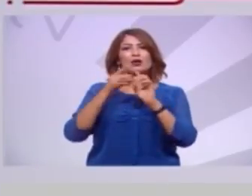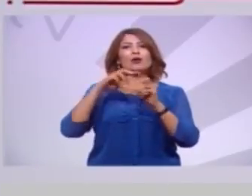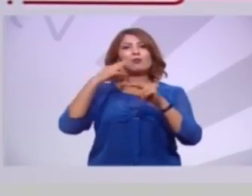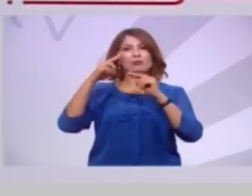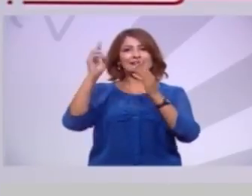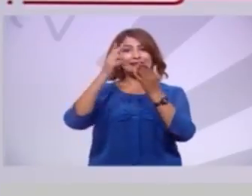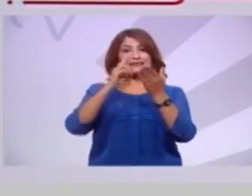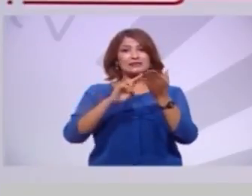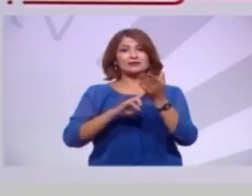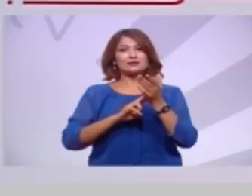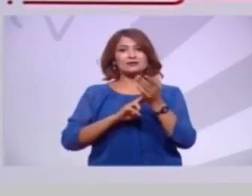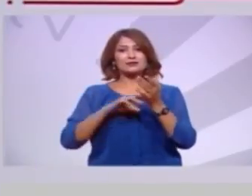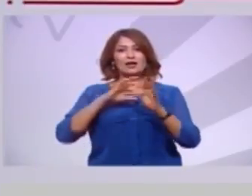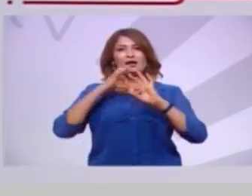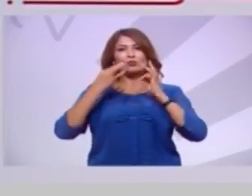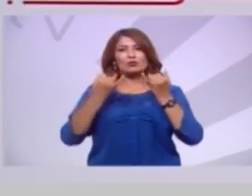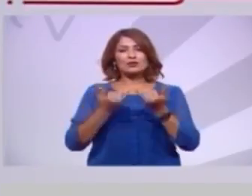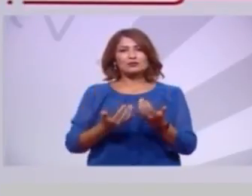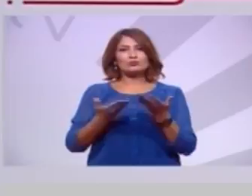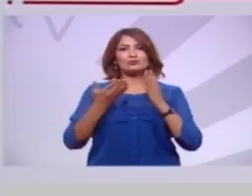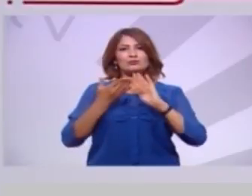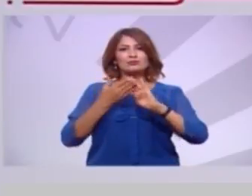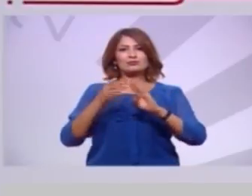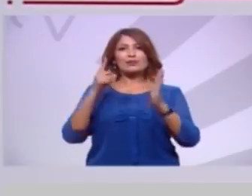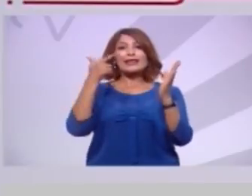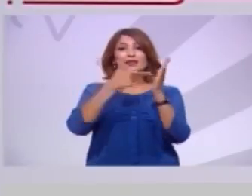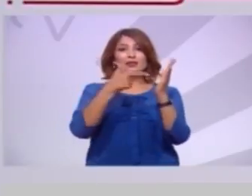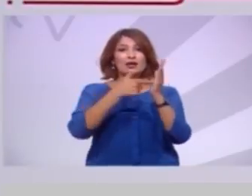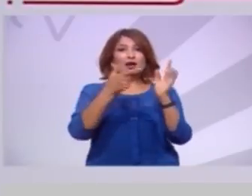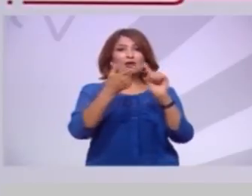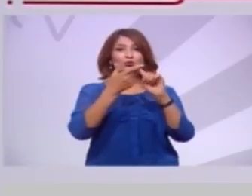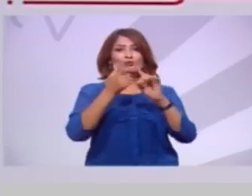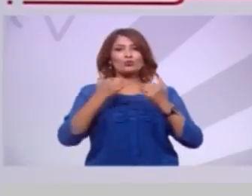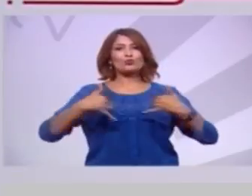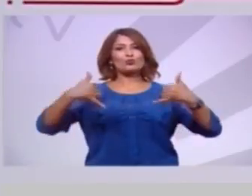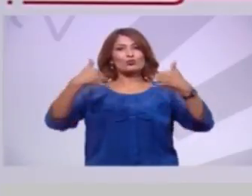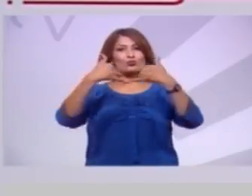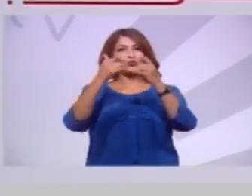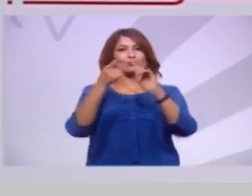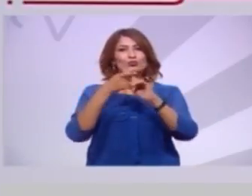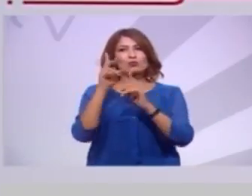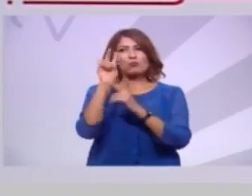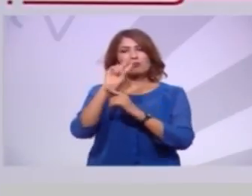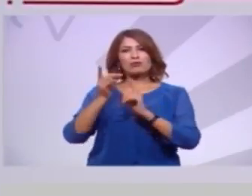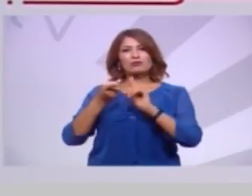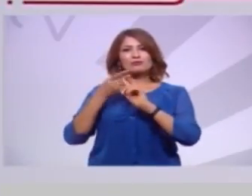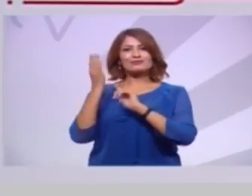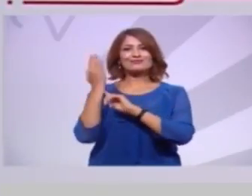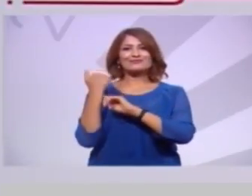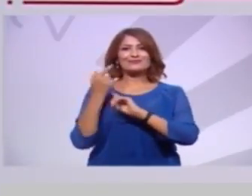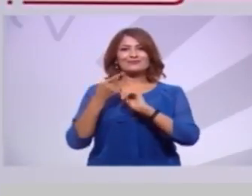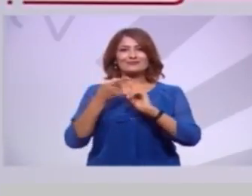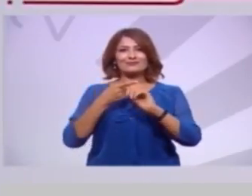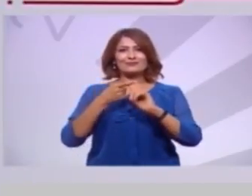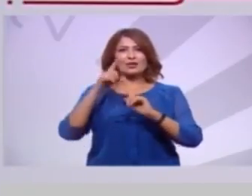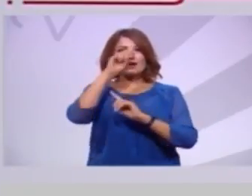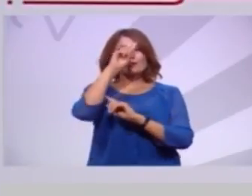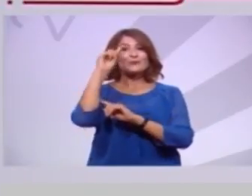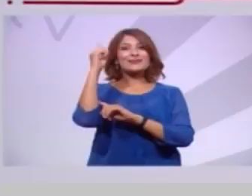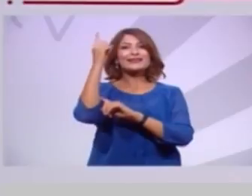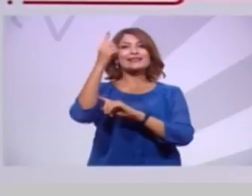اليوم واحدا في القوانين اللي قاعد في مجلس النواب ان شاء الله